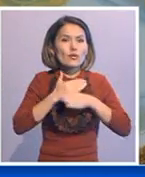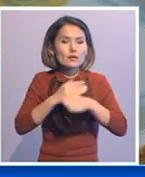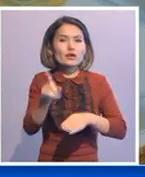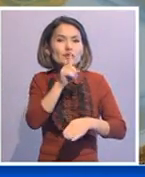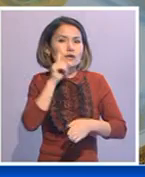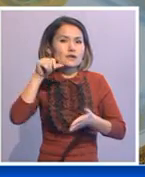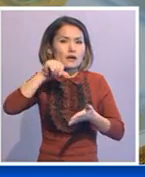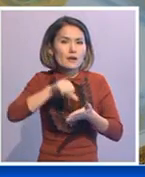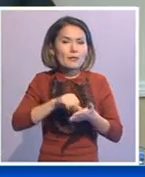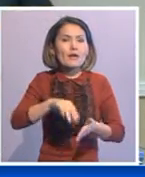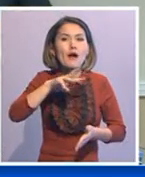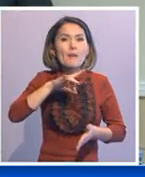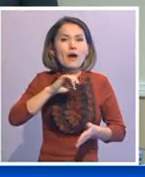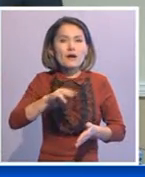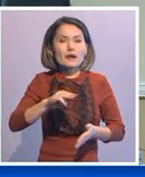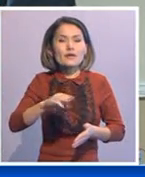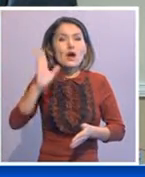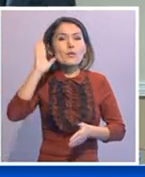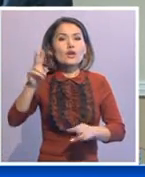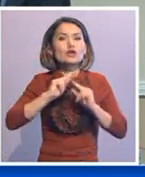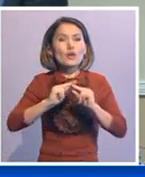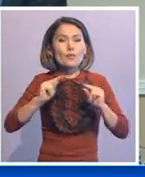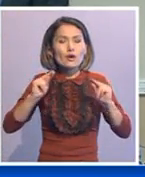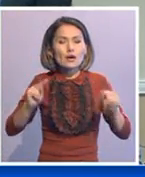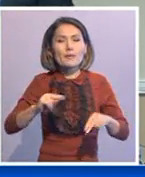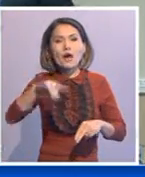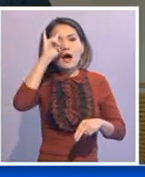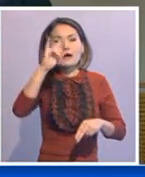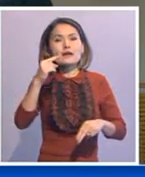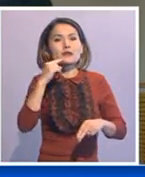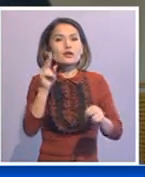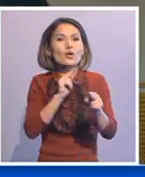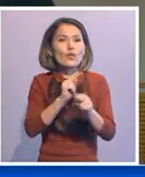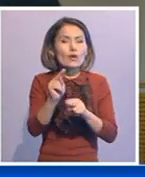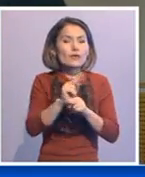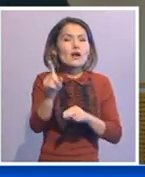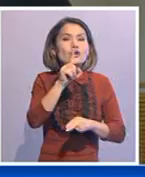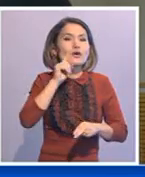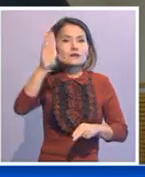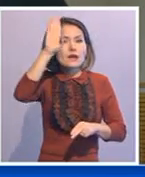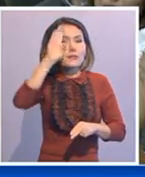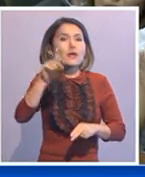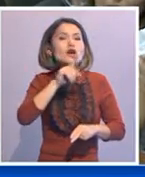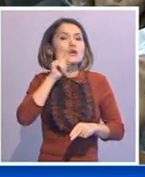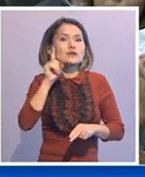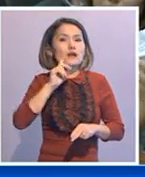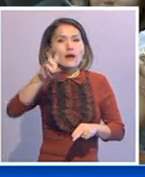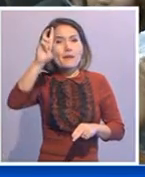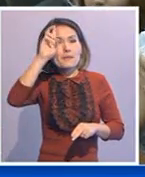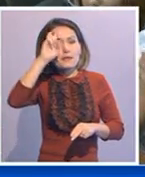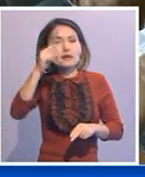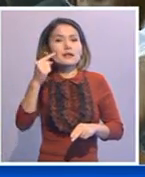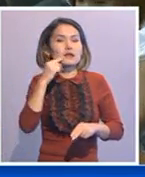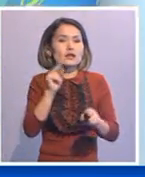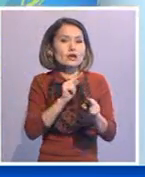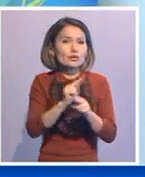бірі Марат болашақ мұғалім. Өзге ұлт өкілдерін қазақ тілі мен әдебиетіне пәніне оқытады. Жастарға мемлекеттік тілді үйрету азаматтық